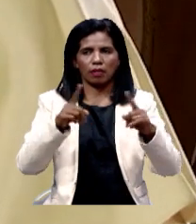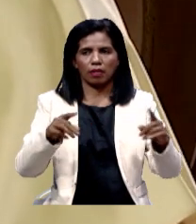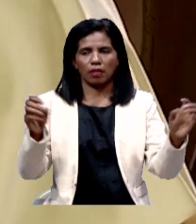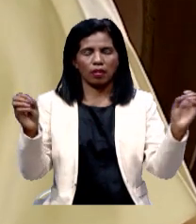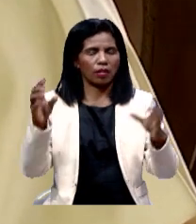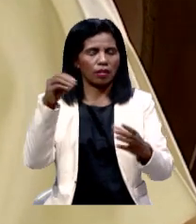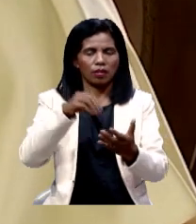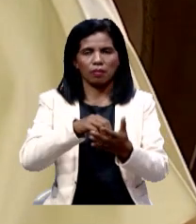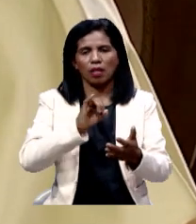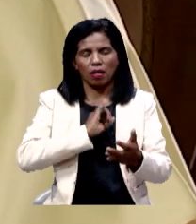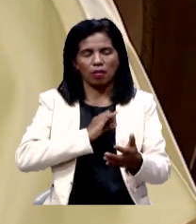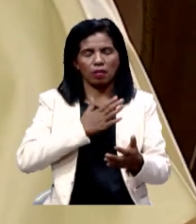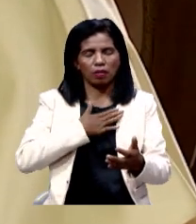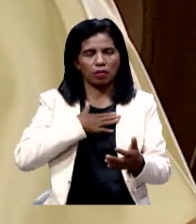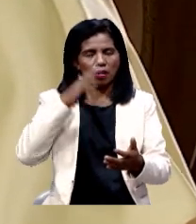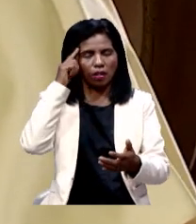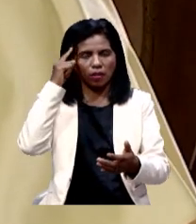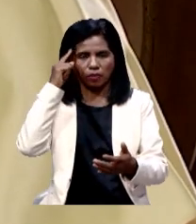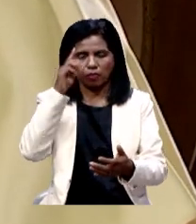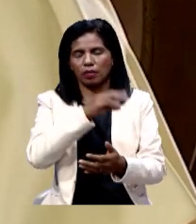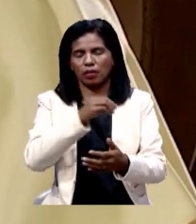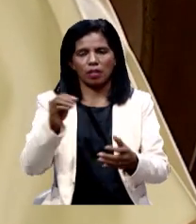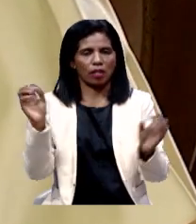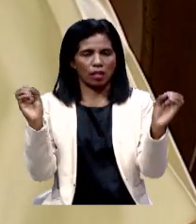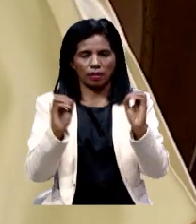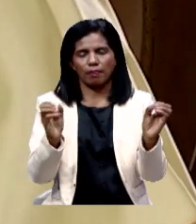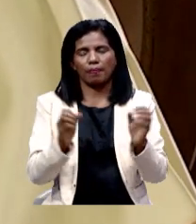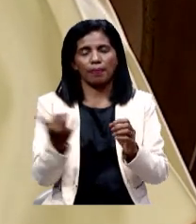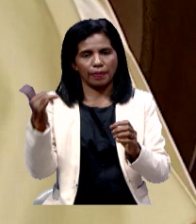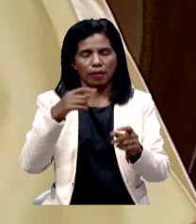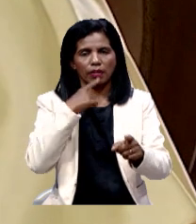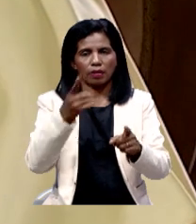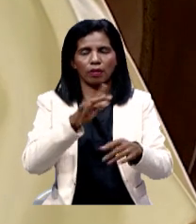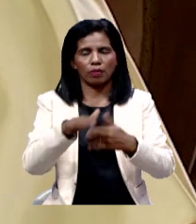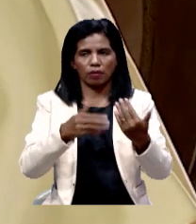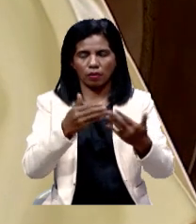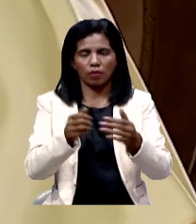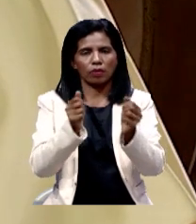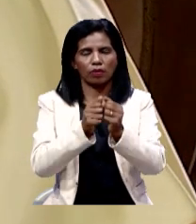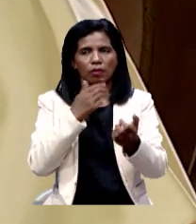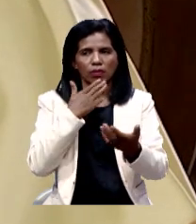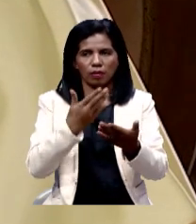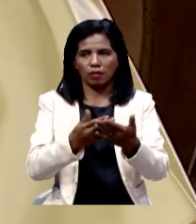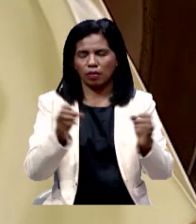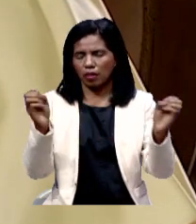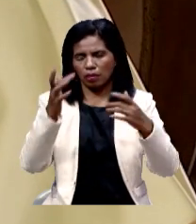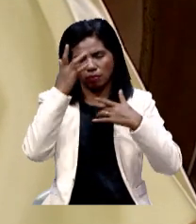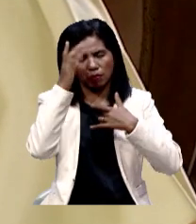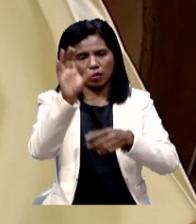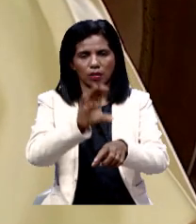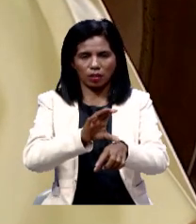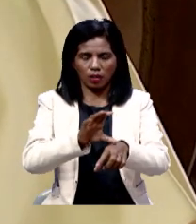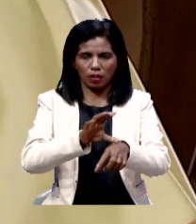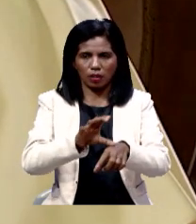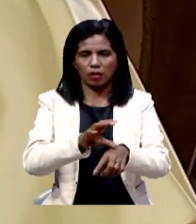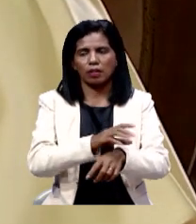tama i hauni hanoin ba momento idane lai. Sir explica bothoto mahau hodiak lai ha kangru idane